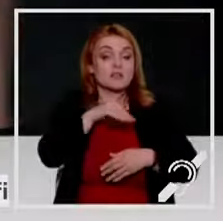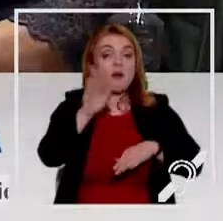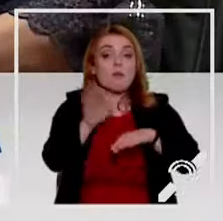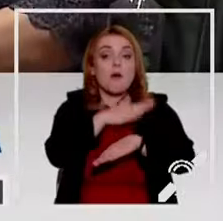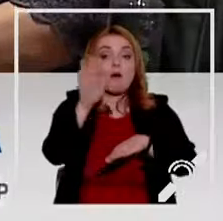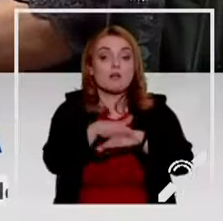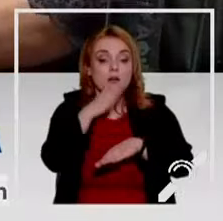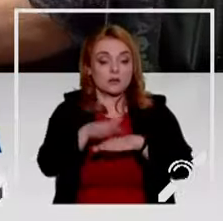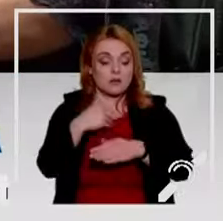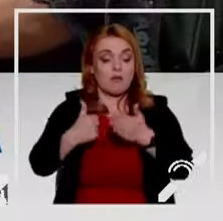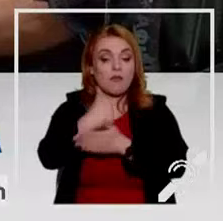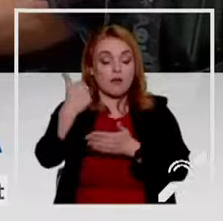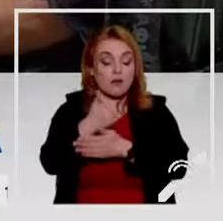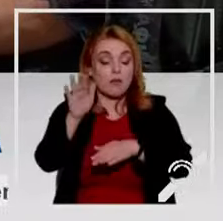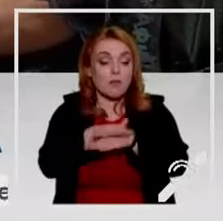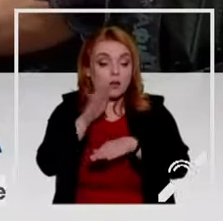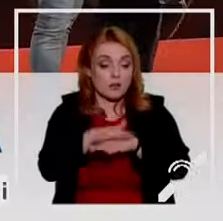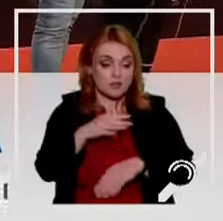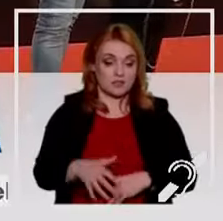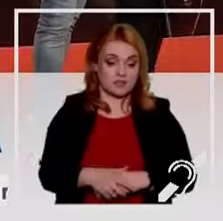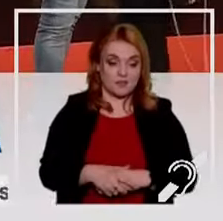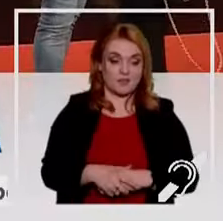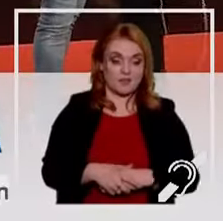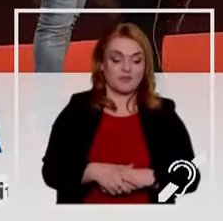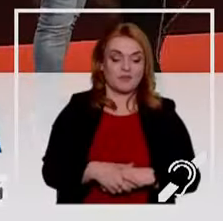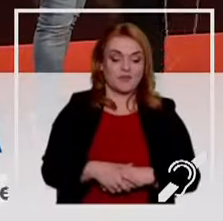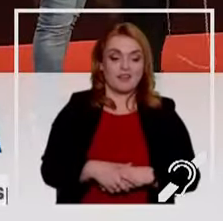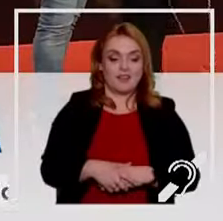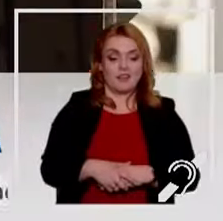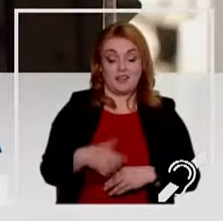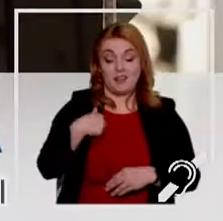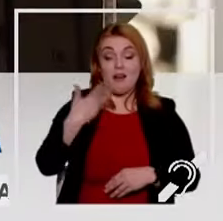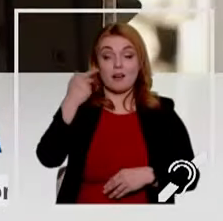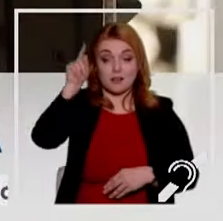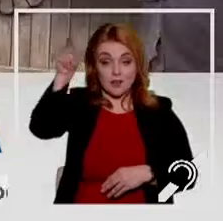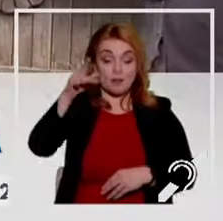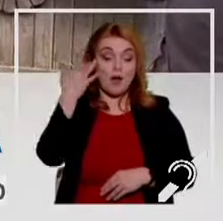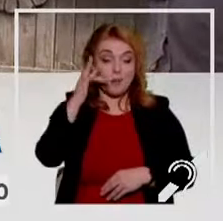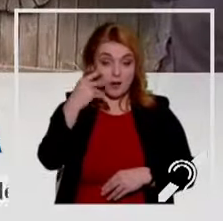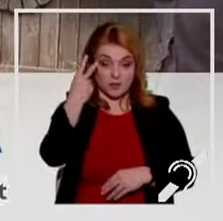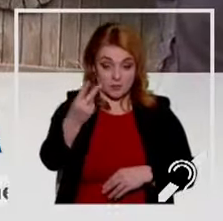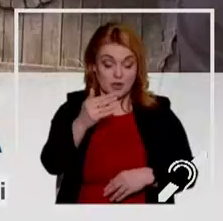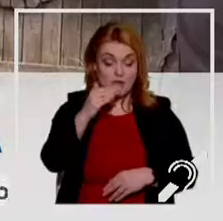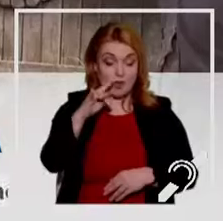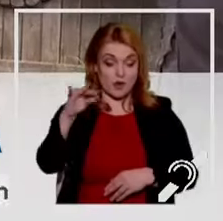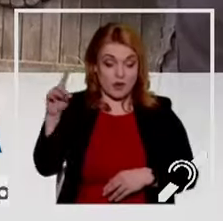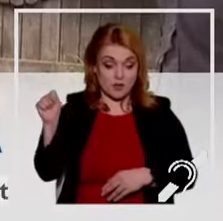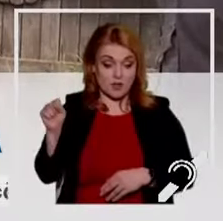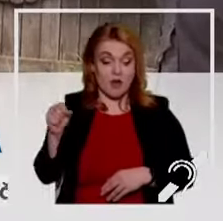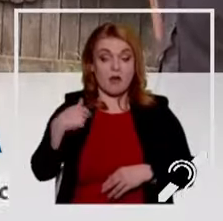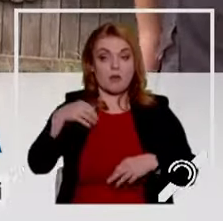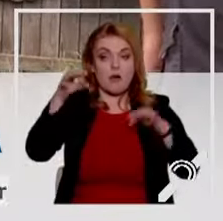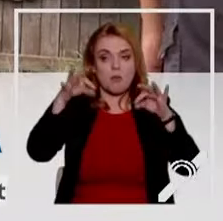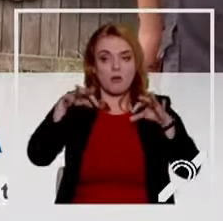fie alt film mai bun ca al nostru. Dar eu am plâns ca un copil și voi plânge și în seara asta. Vreau să fac filme și vreau să fac filme la mine